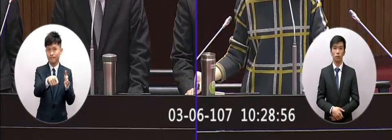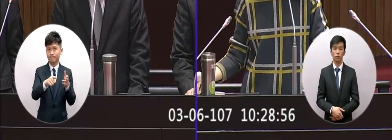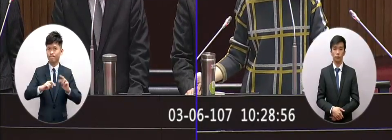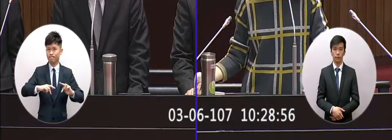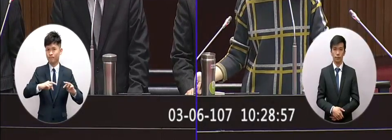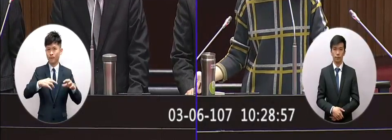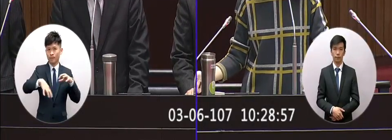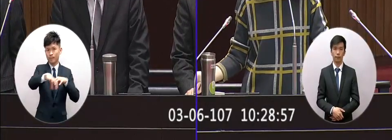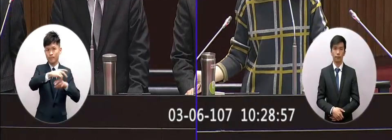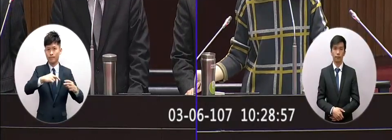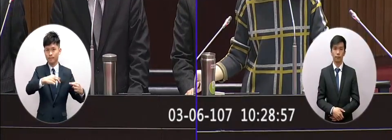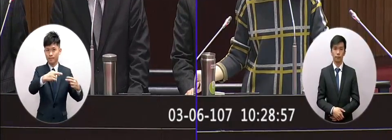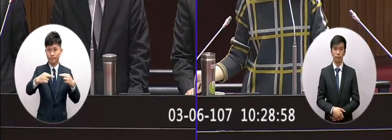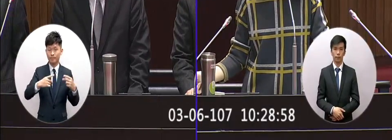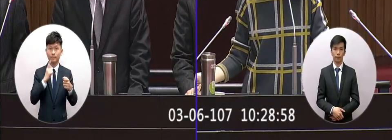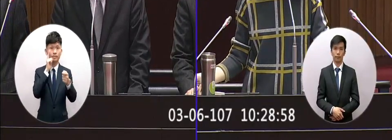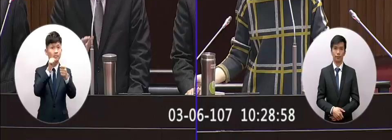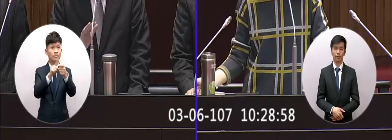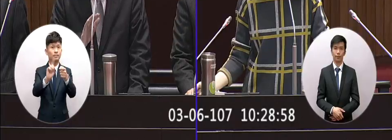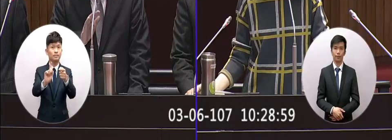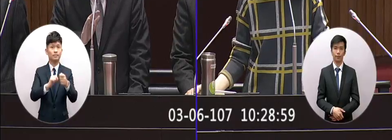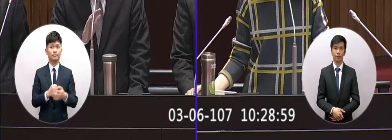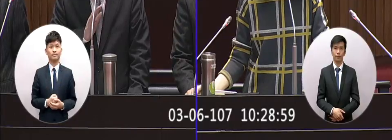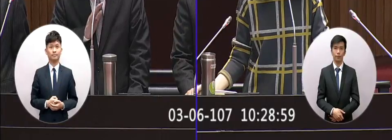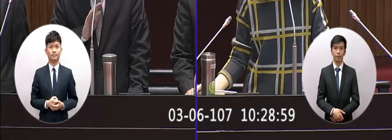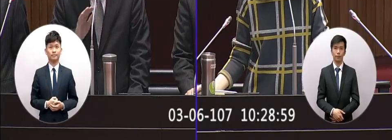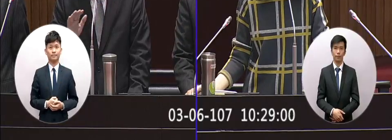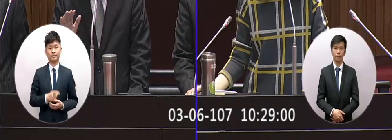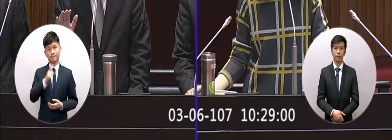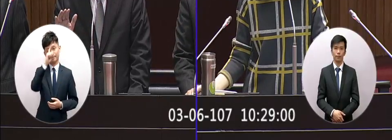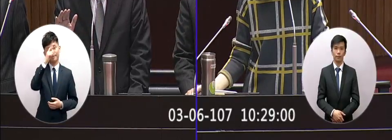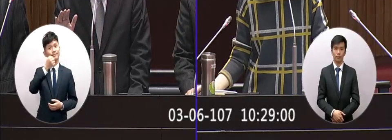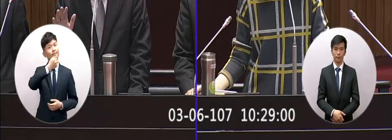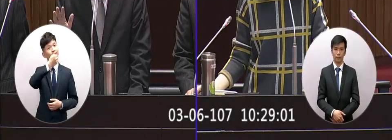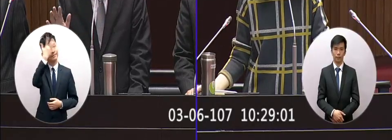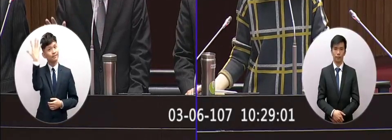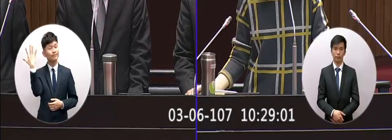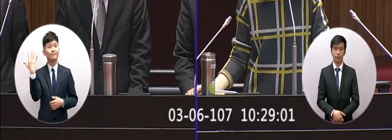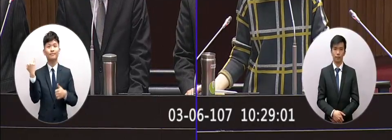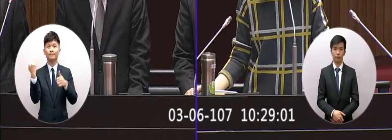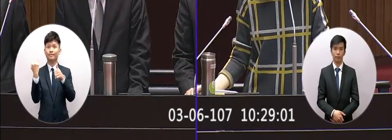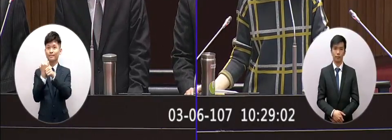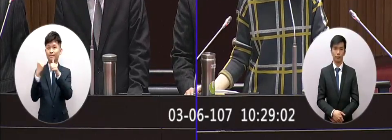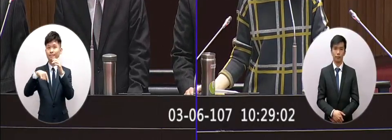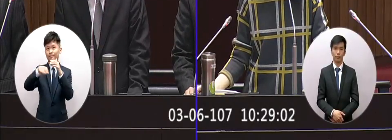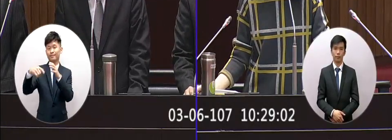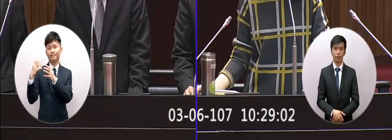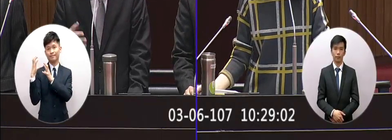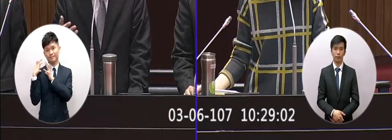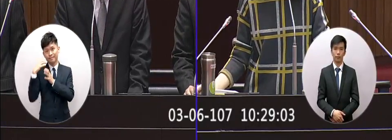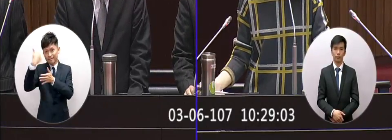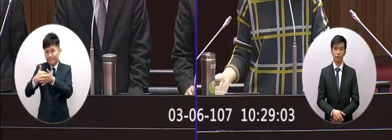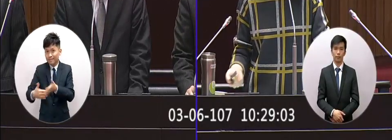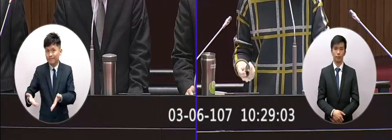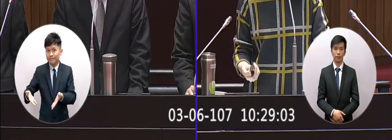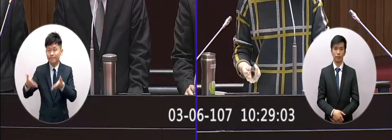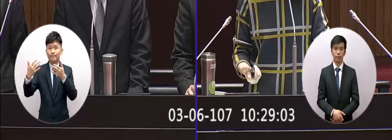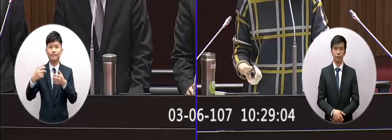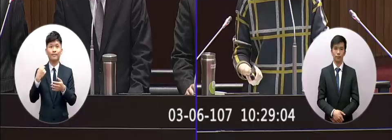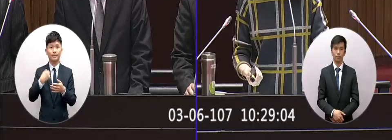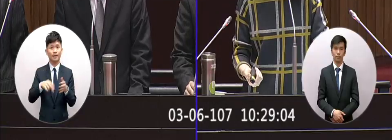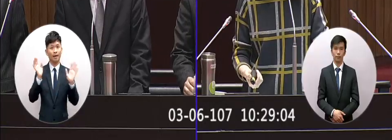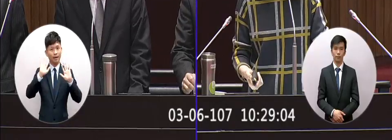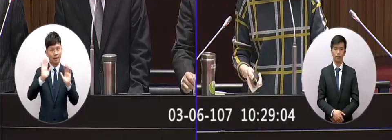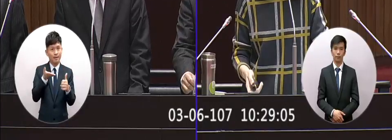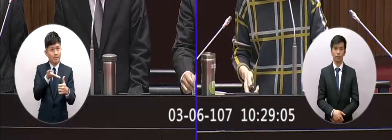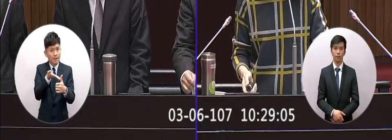幼儿教育的环境目的是希望让年轻的家庭能够减轻负担，更容易养